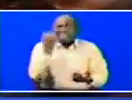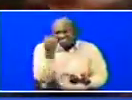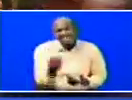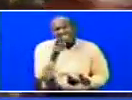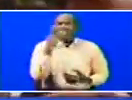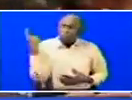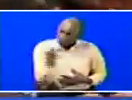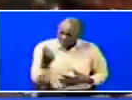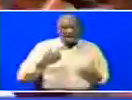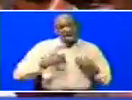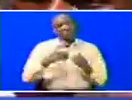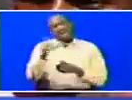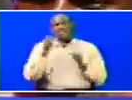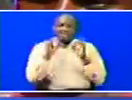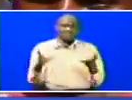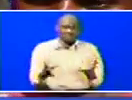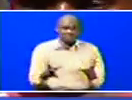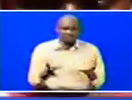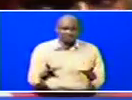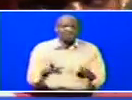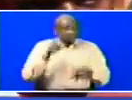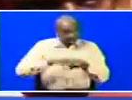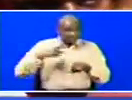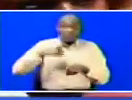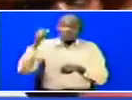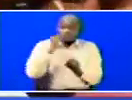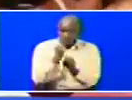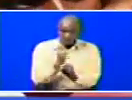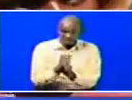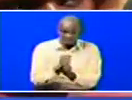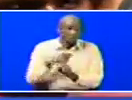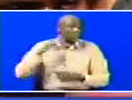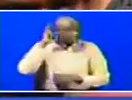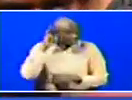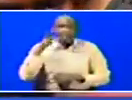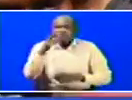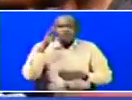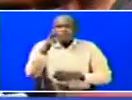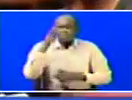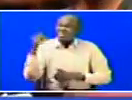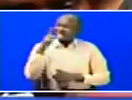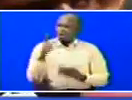ni huyo tu nilikuwa nimepatia. Ukiamka kwenda kazi saa 12, tunasikia risasi zikilia